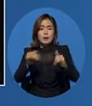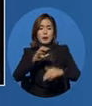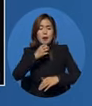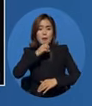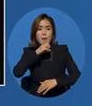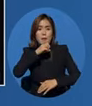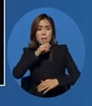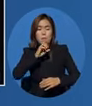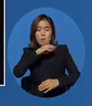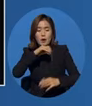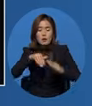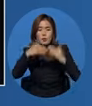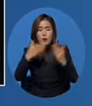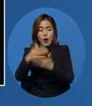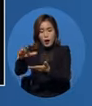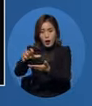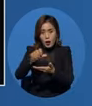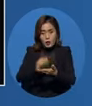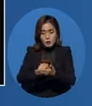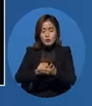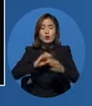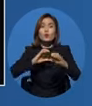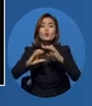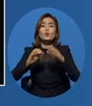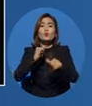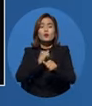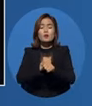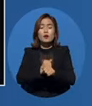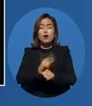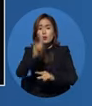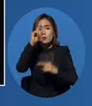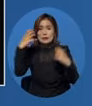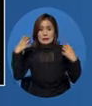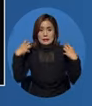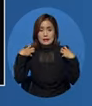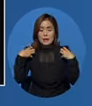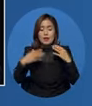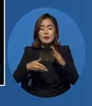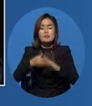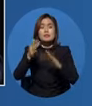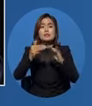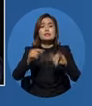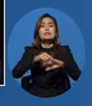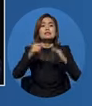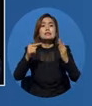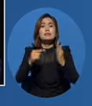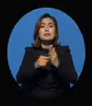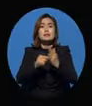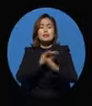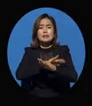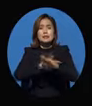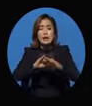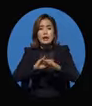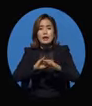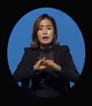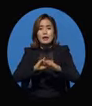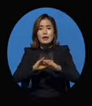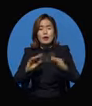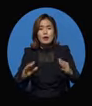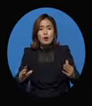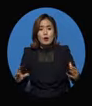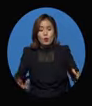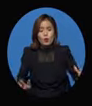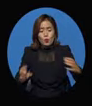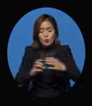투수와 시켜서 소통을 해서 우리 정부가 민심과 현실에서 유기 되지 않도록 잘 해야 되는 그런